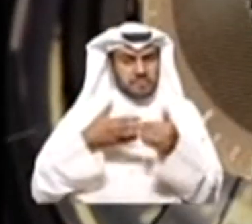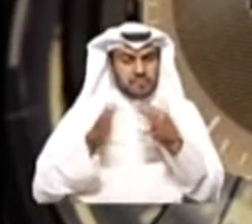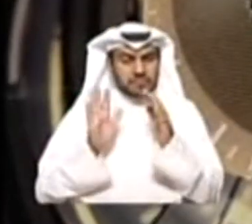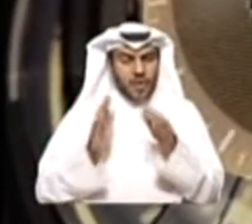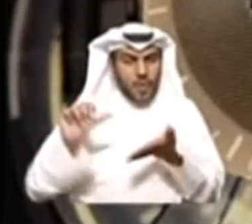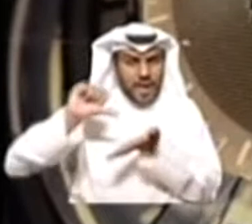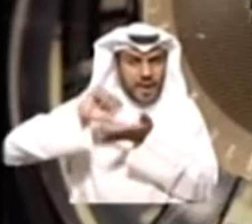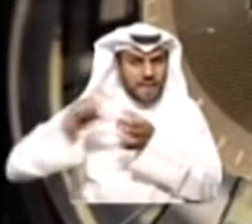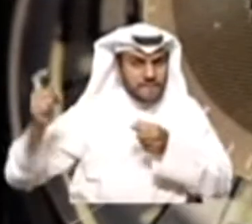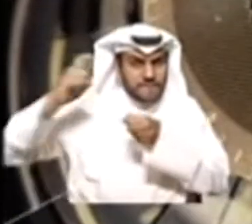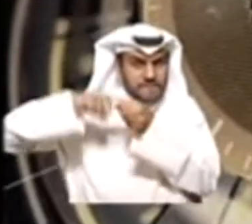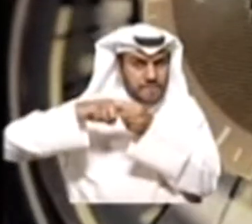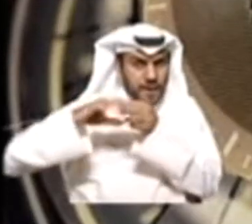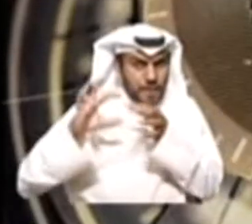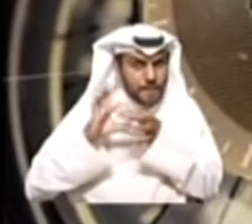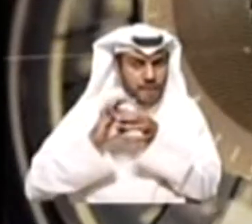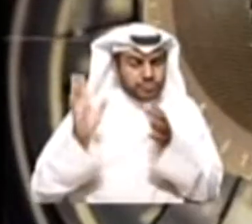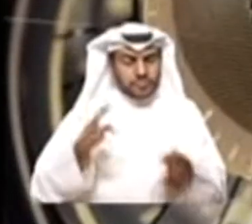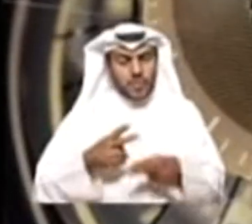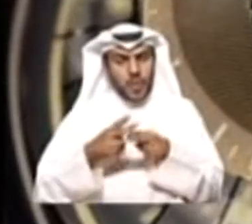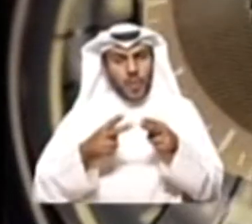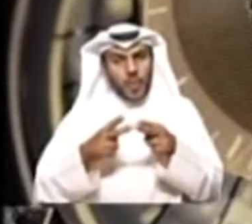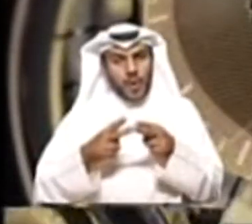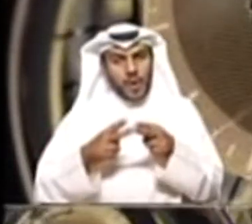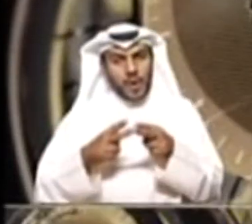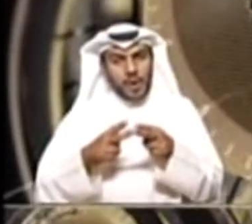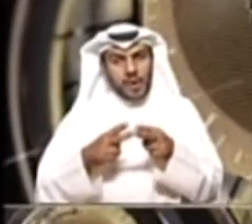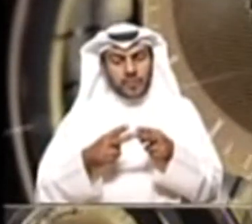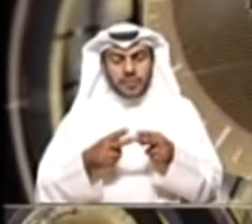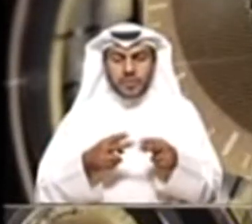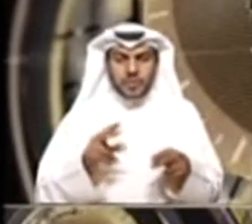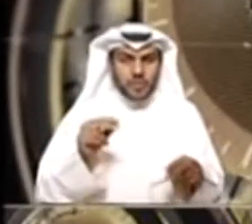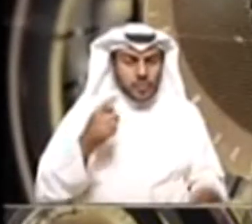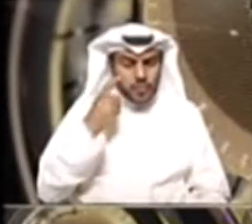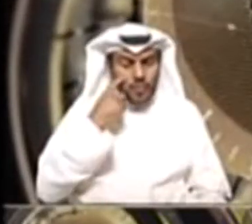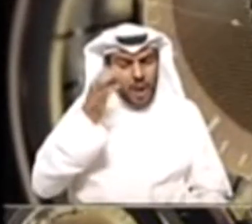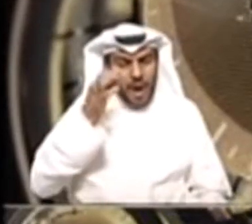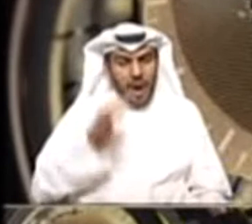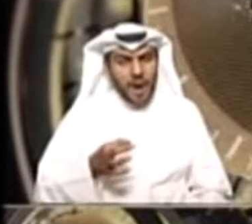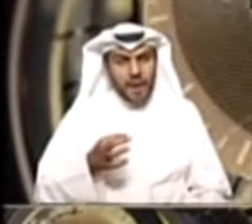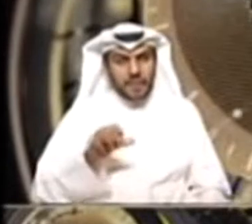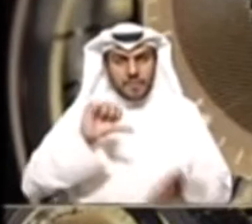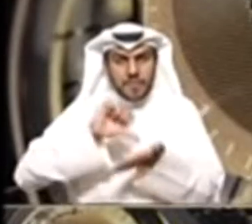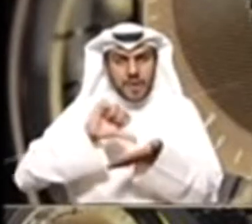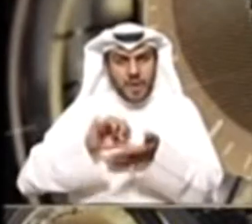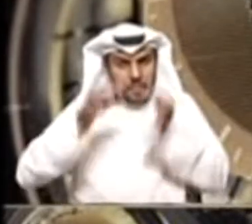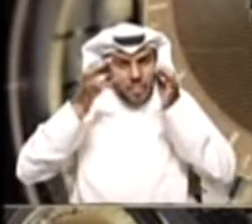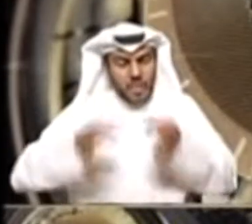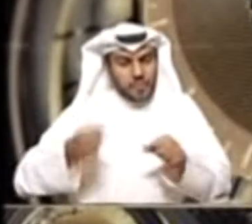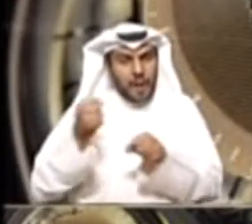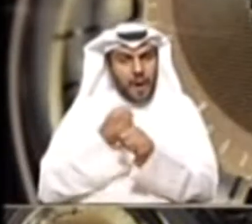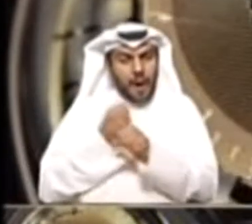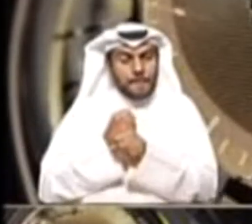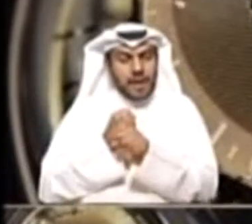2231، وأكدت في حينها على ضرورة وفاء إيران بالتزاماتها الكاملة